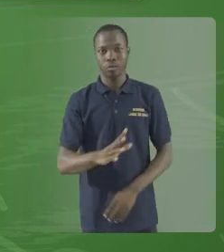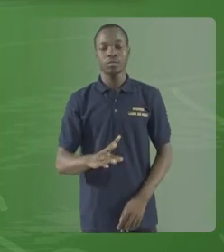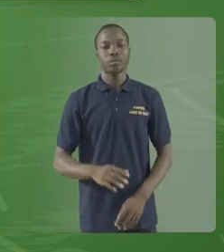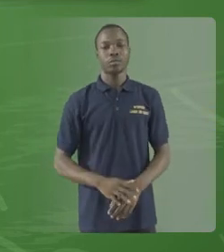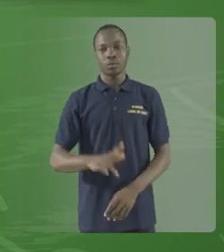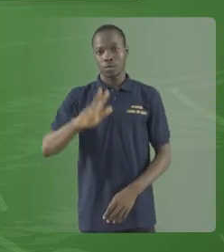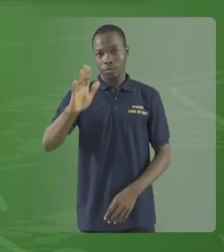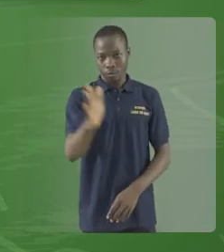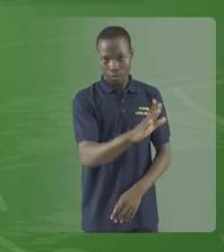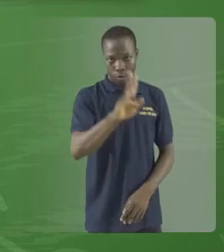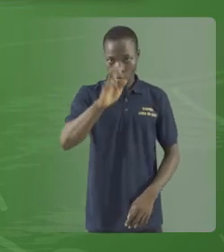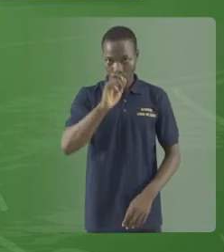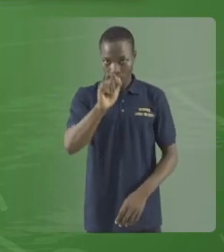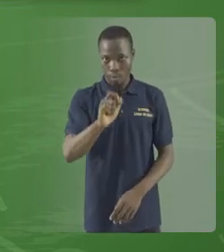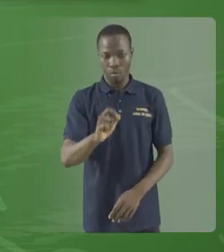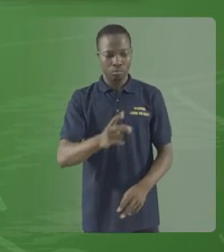jachère,